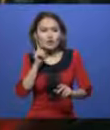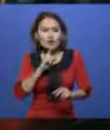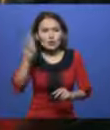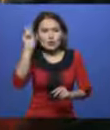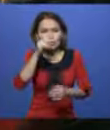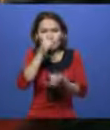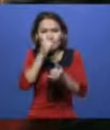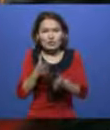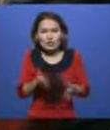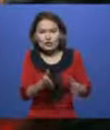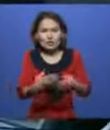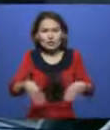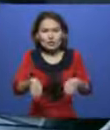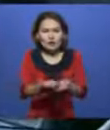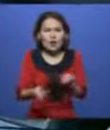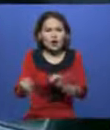жұмыстарына уақытылы жете алмай отыр.